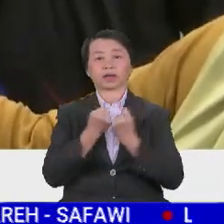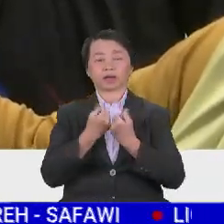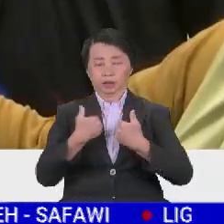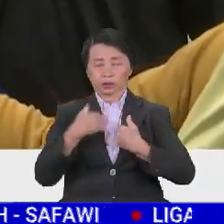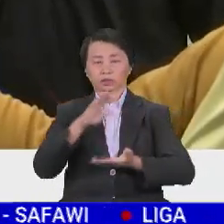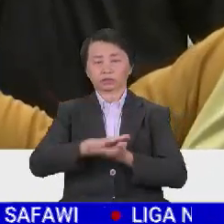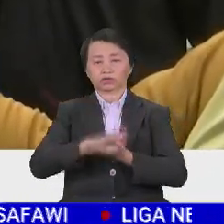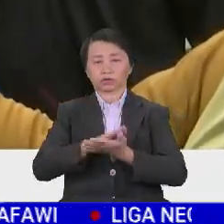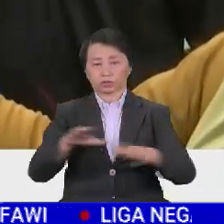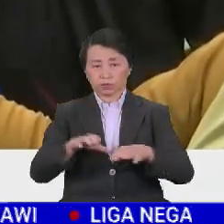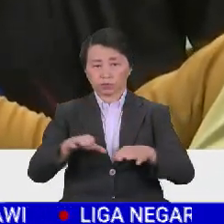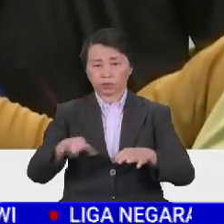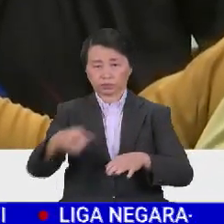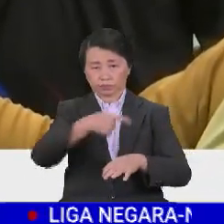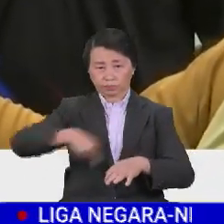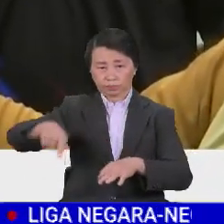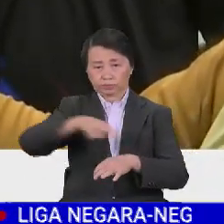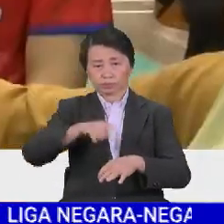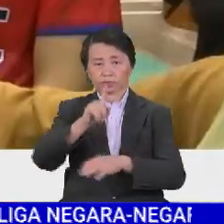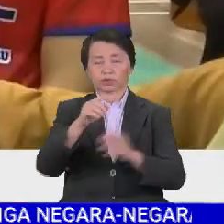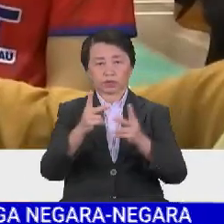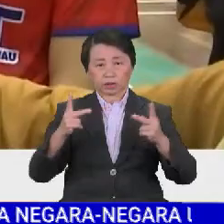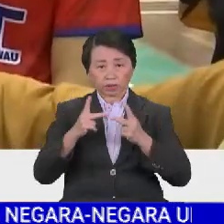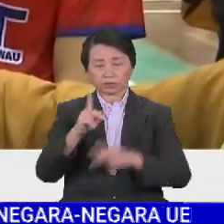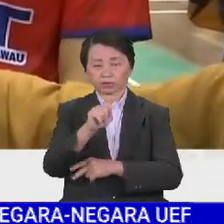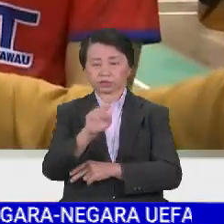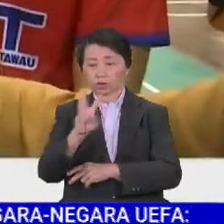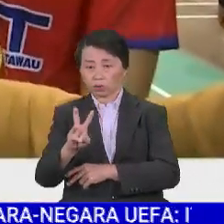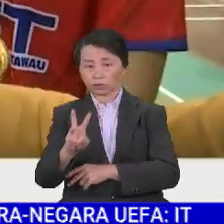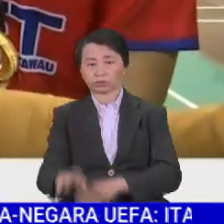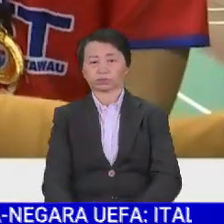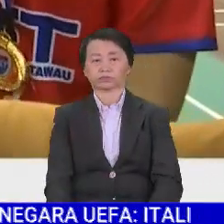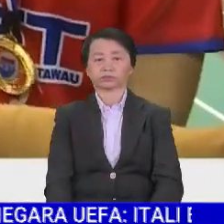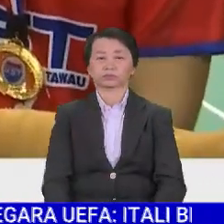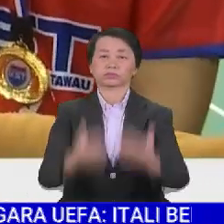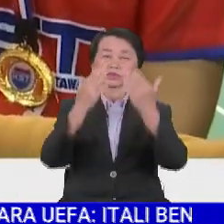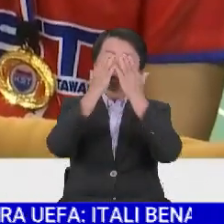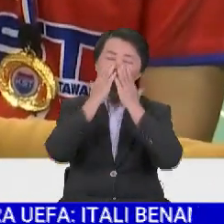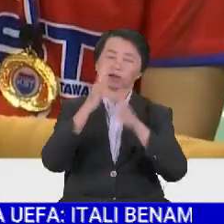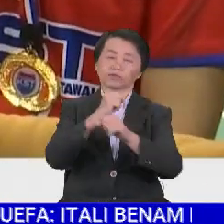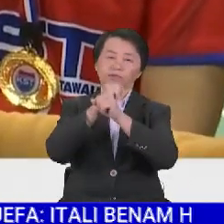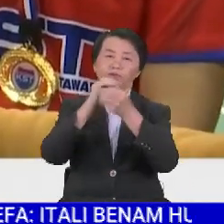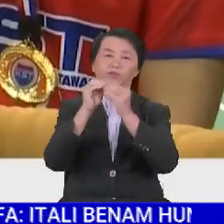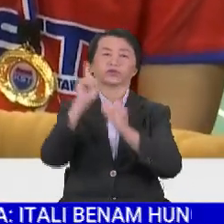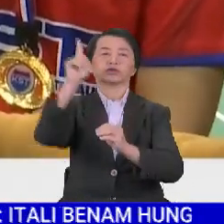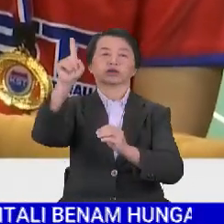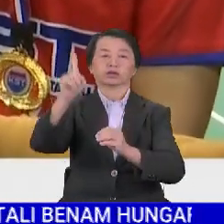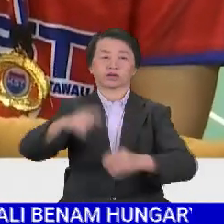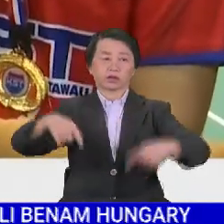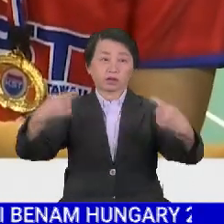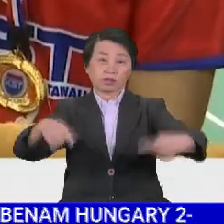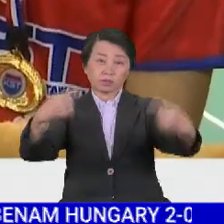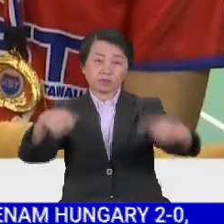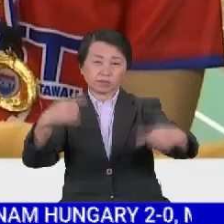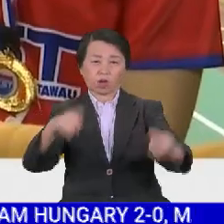di sekolah-sekolah khususnya di kawasan Tawau lah. Skor alhamdulillah kami dapat Johan pada hari ini, dan perlawanan pada hari